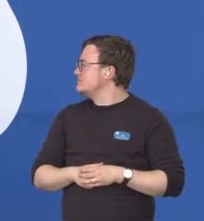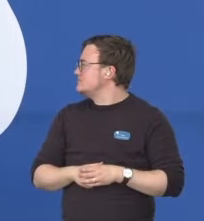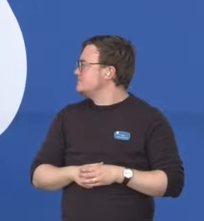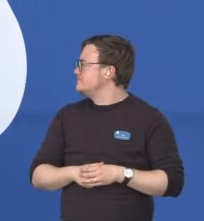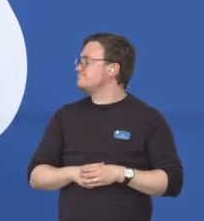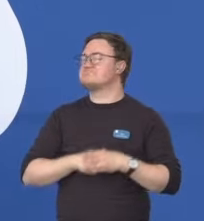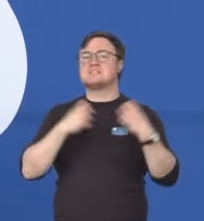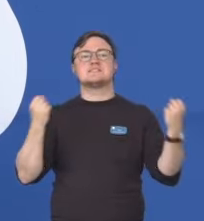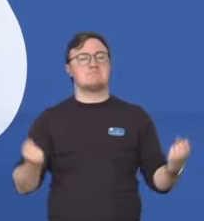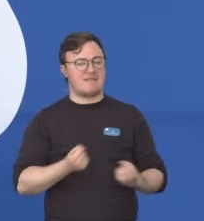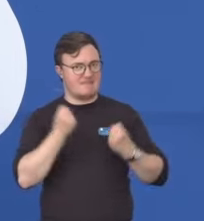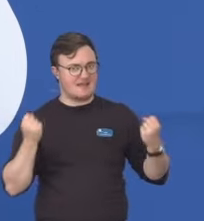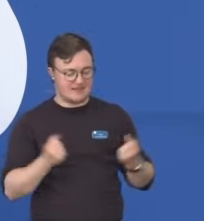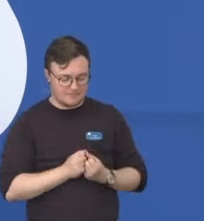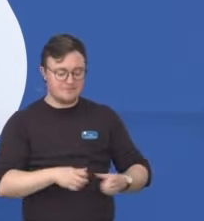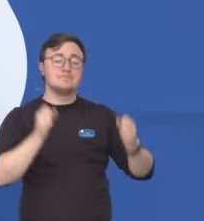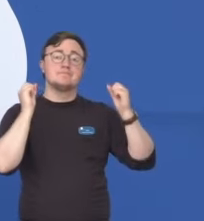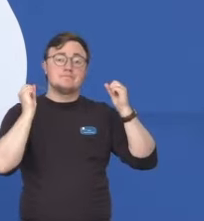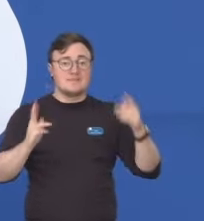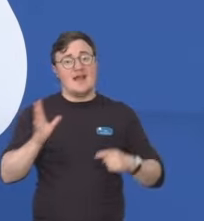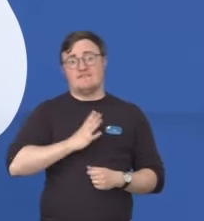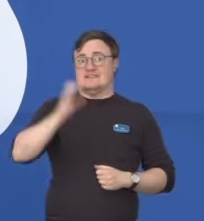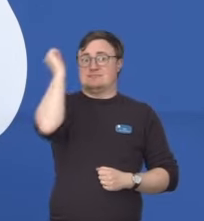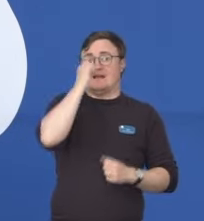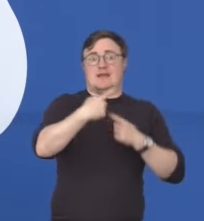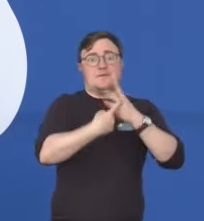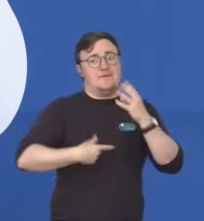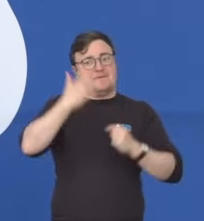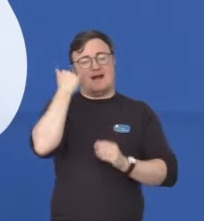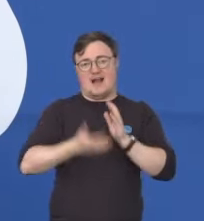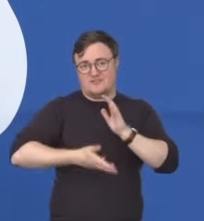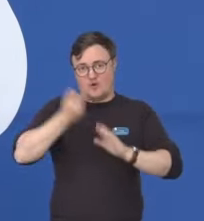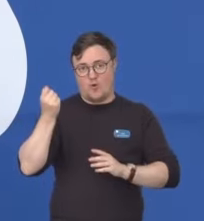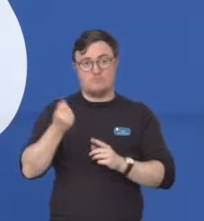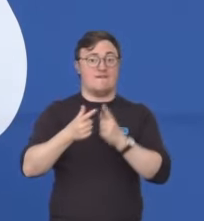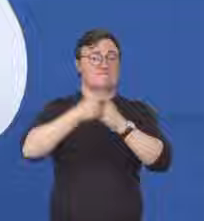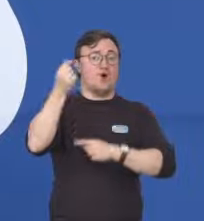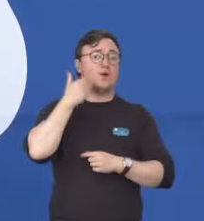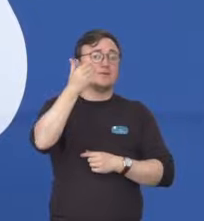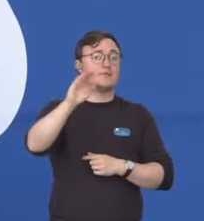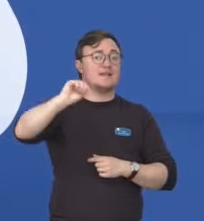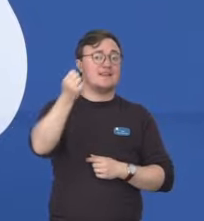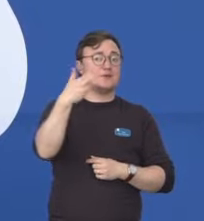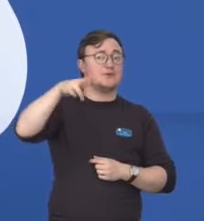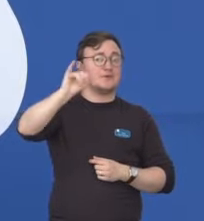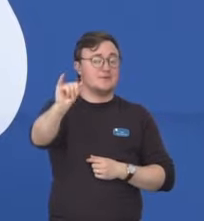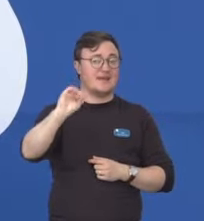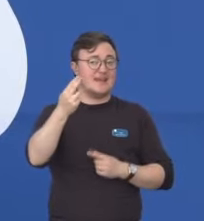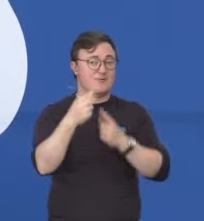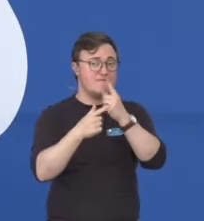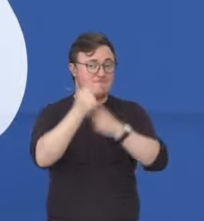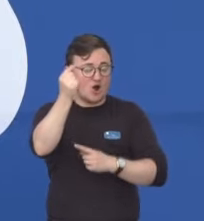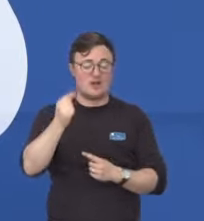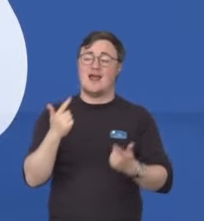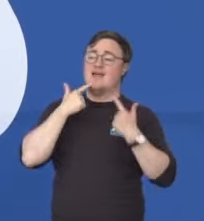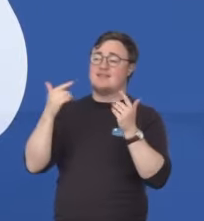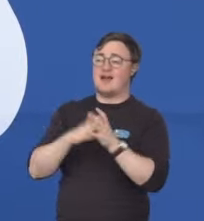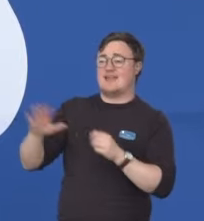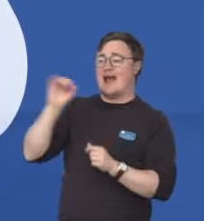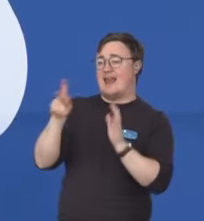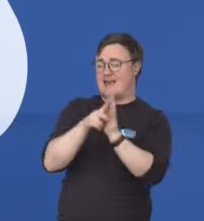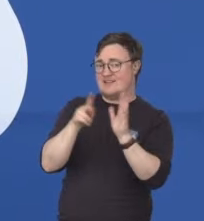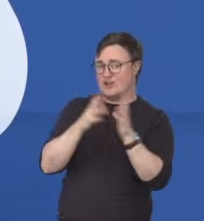Gud vad spännande. Ja, det finns väldigt mycket mer att prata om och det är som sagt val den 9 juni till EU. Och vi tackar alla